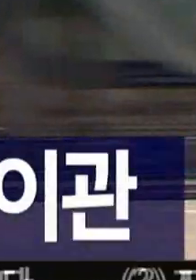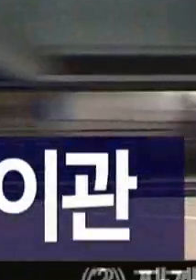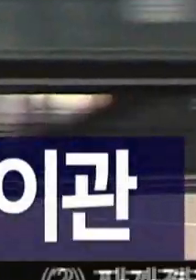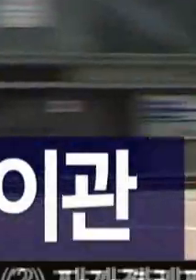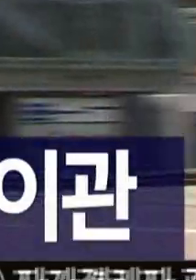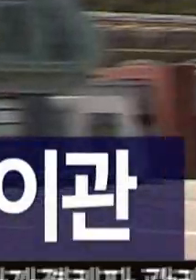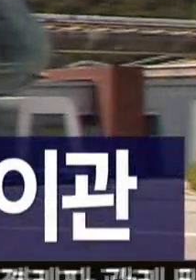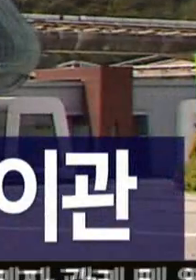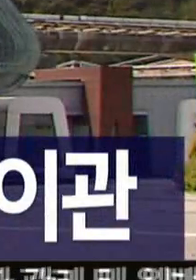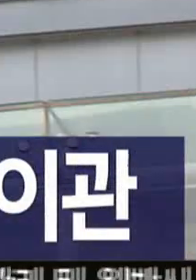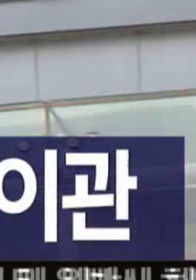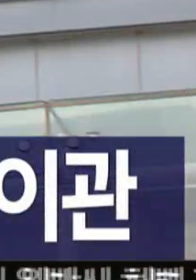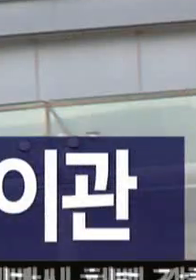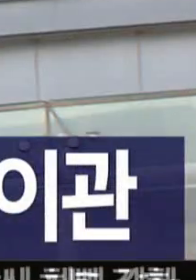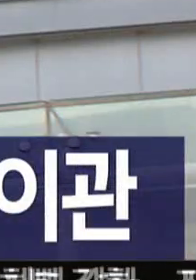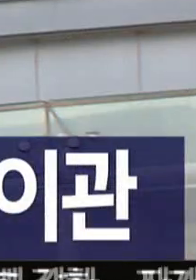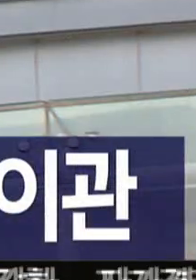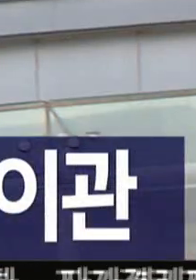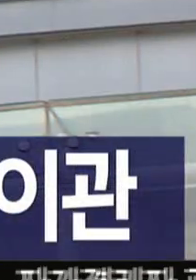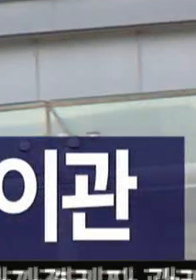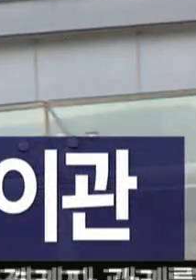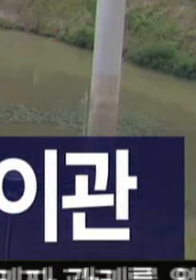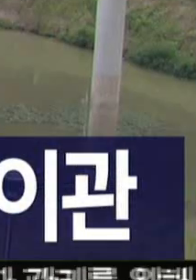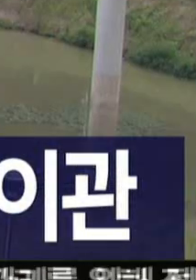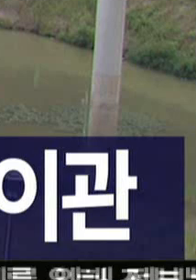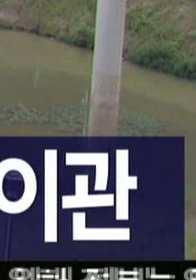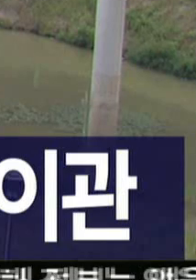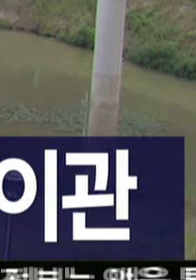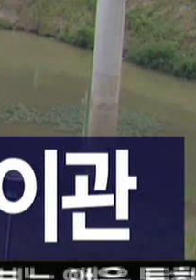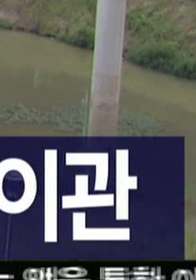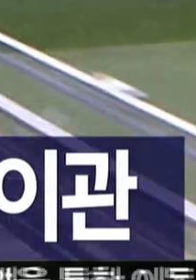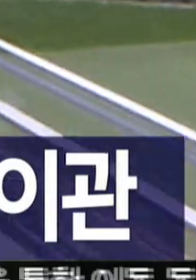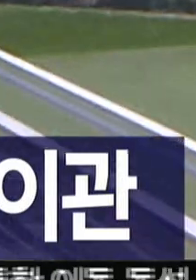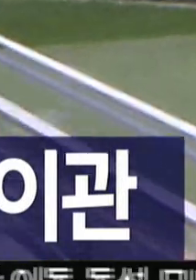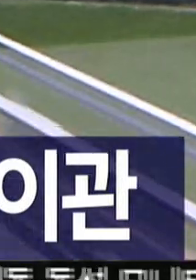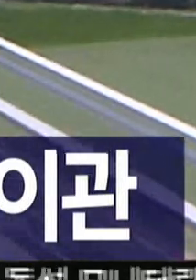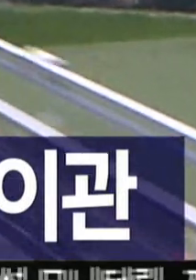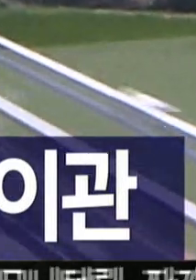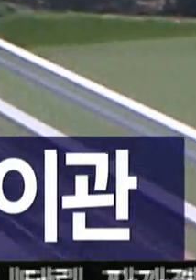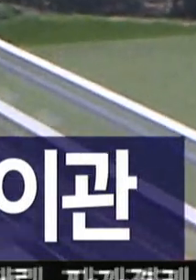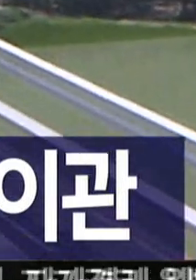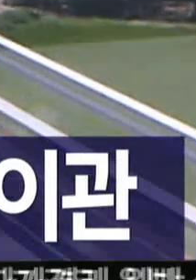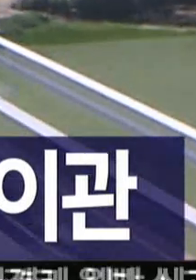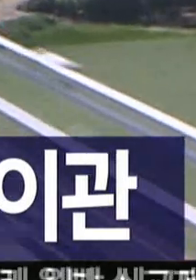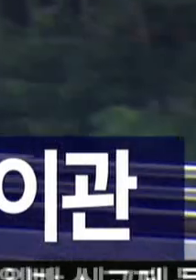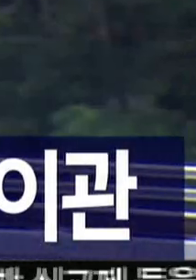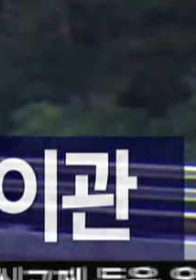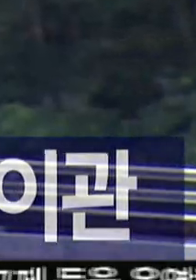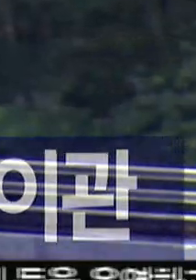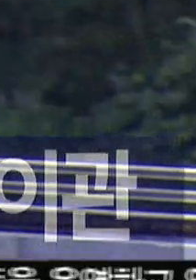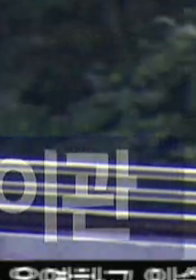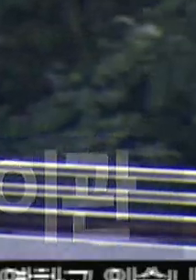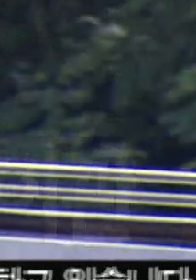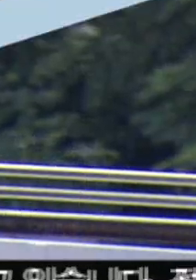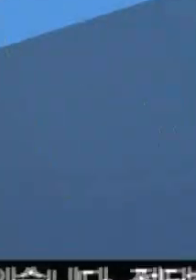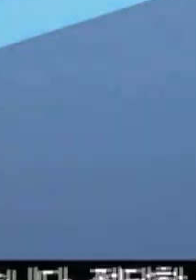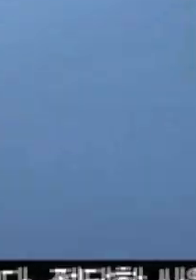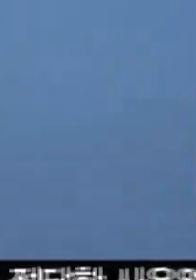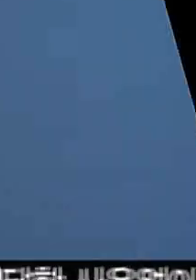순천만 스카이큐브 운영권이 순천시로 넘어가게 됐습니다. 1년 넘게 진행되어 온 순천시와 운영업체 간의 분쟁이